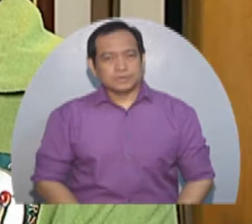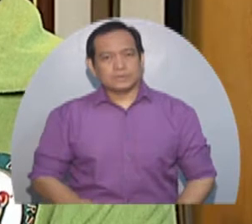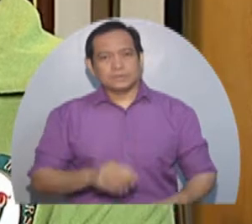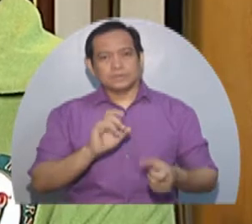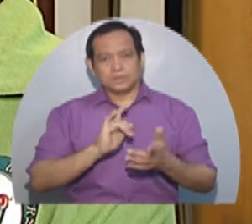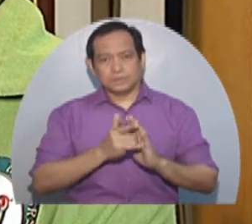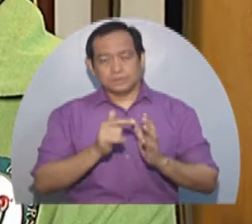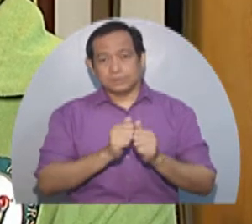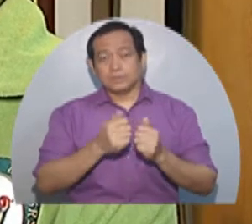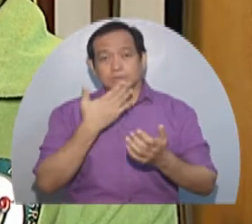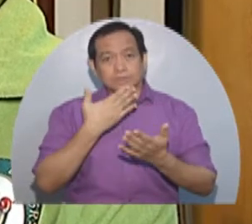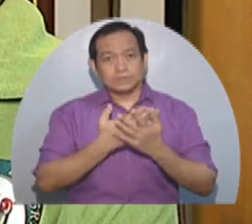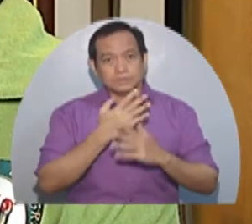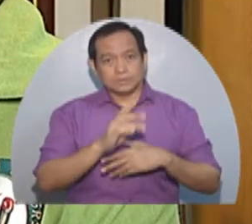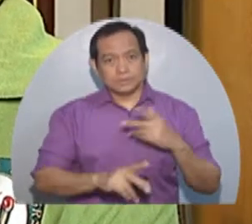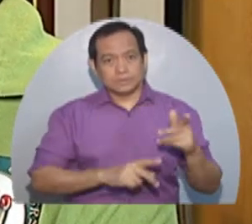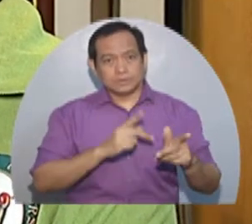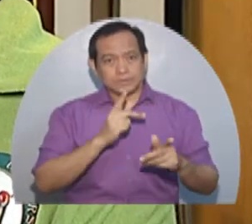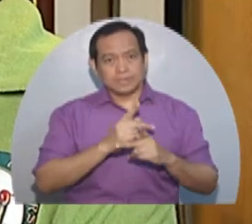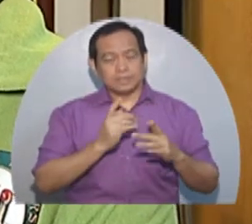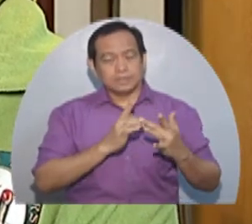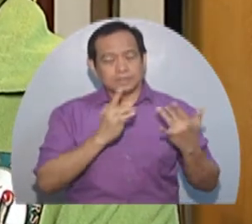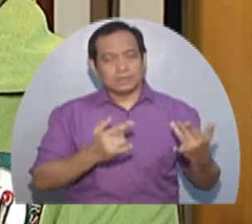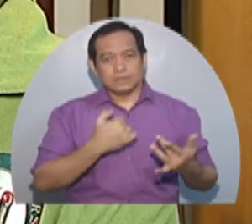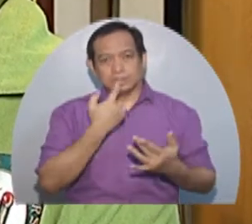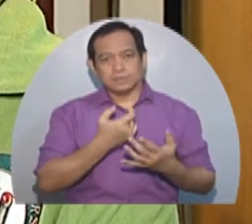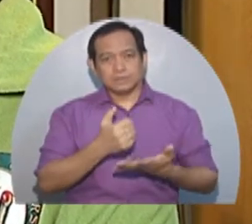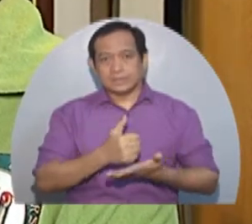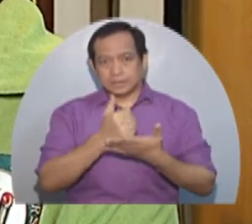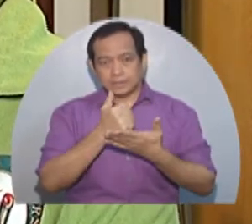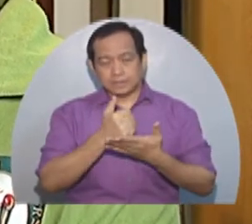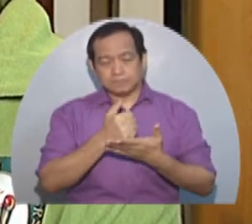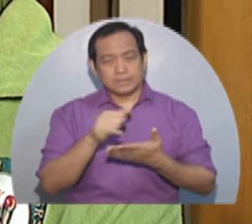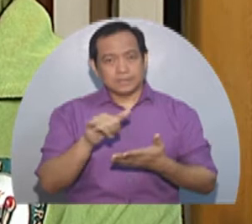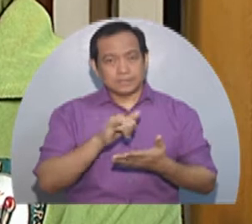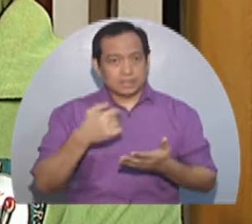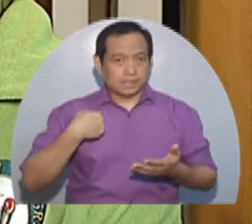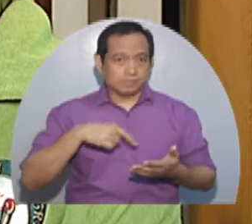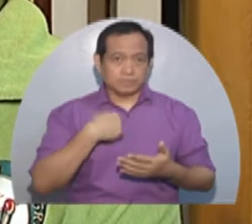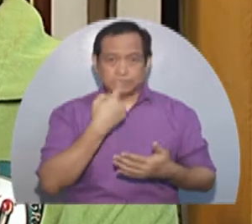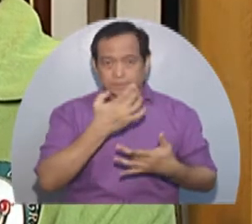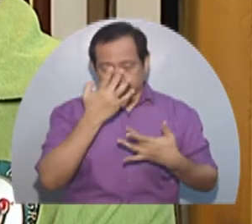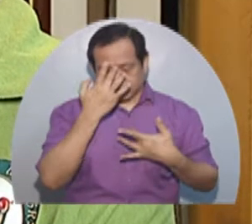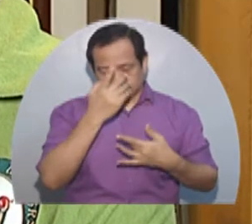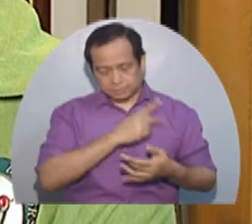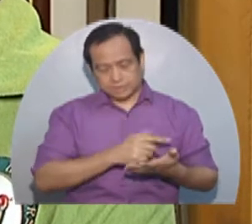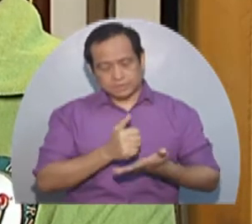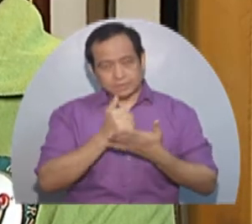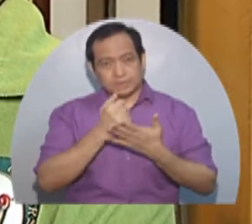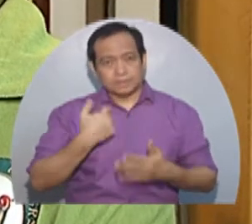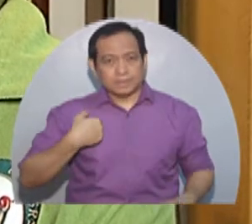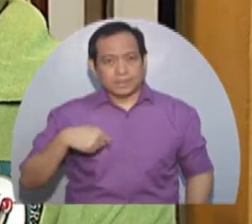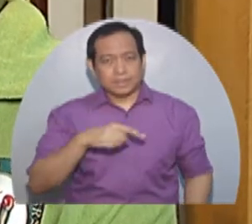Kaya kung sino man po yung mabubuting kalooban ng tumutulong sa katulad kong mayroong karamdaman, tulungan niyo